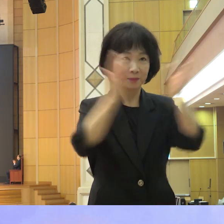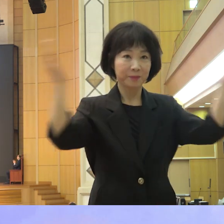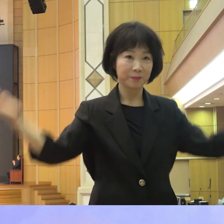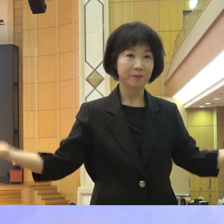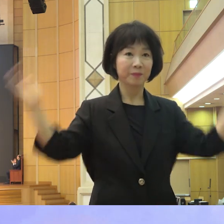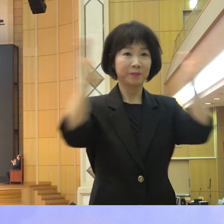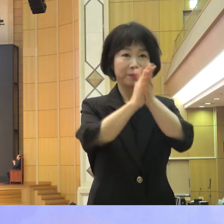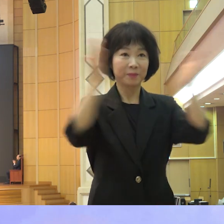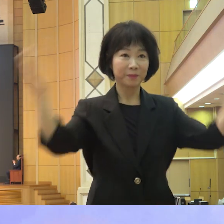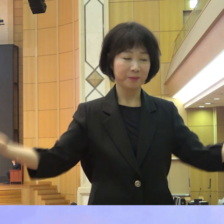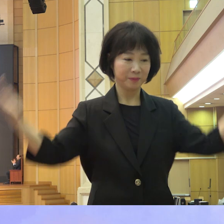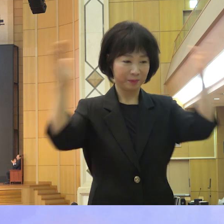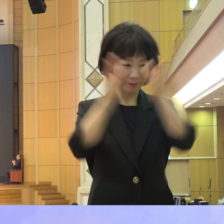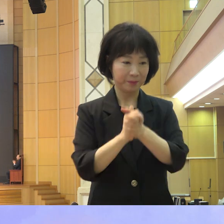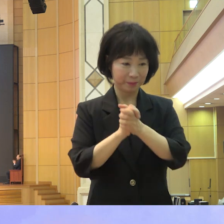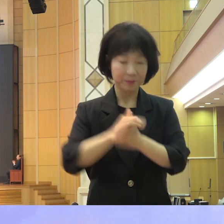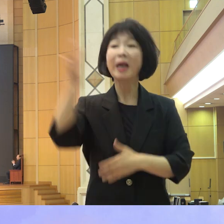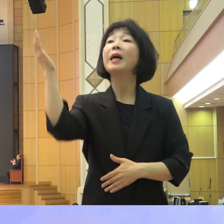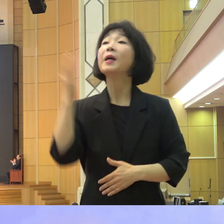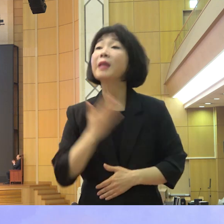난 예수님 제자 될 거예요.